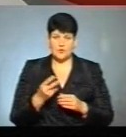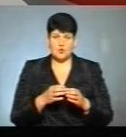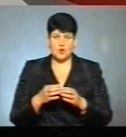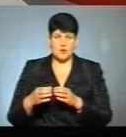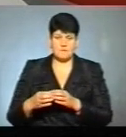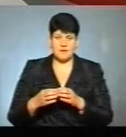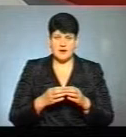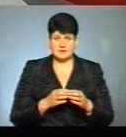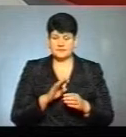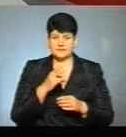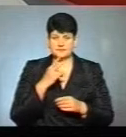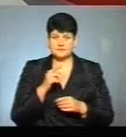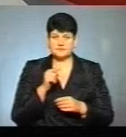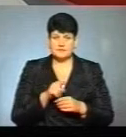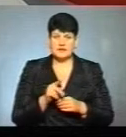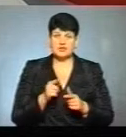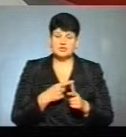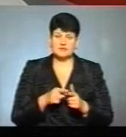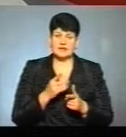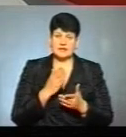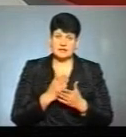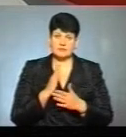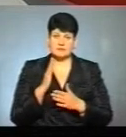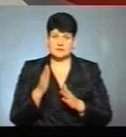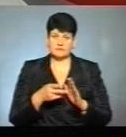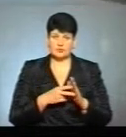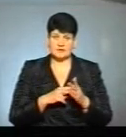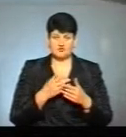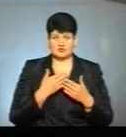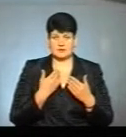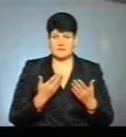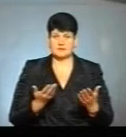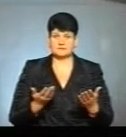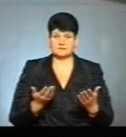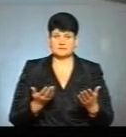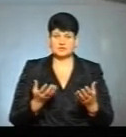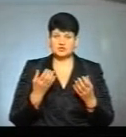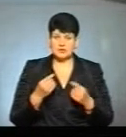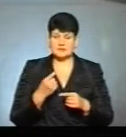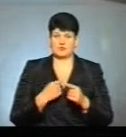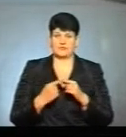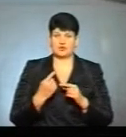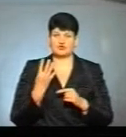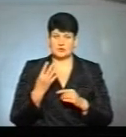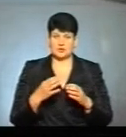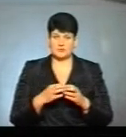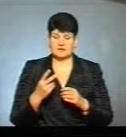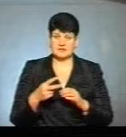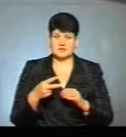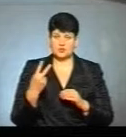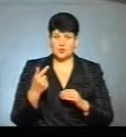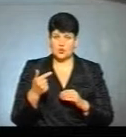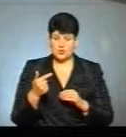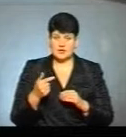громадам, незважаючи на те, чи вони є в перспективному плані, чи нема. Ще раз повертаємося, 4 громади 22